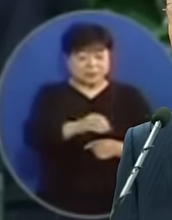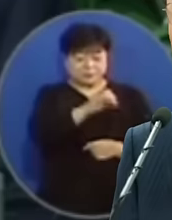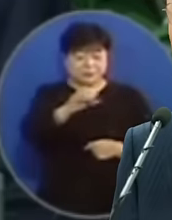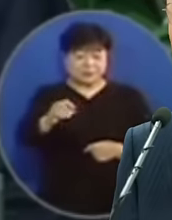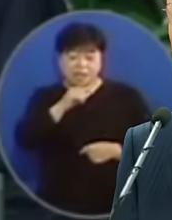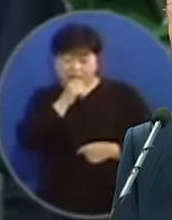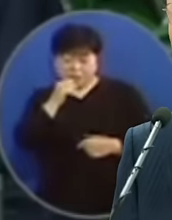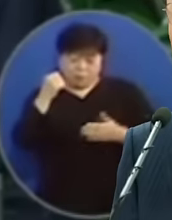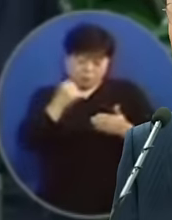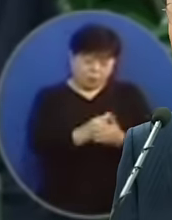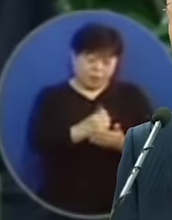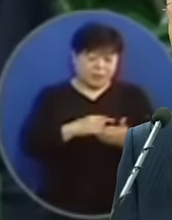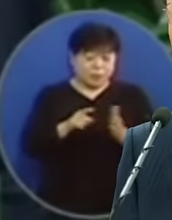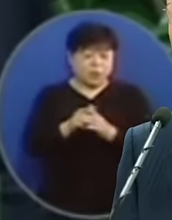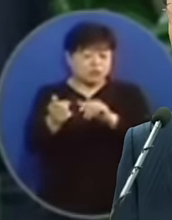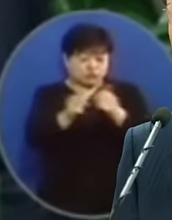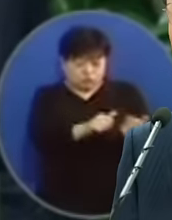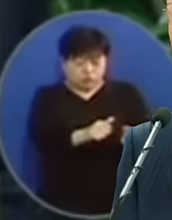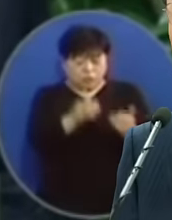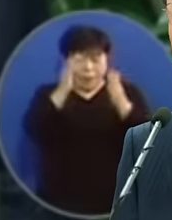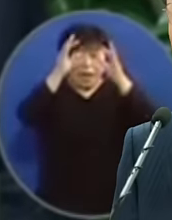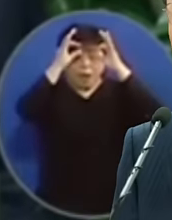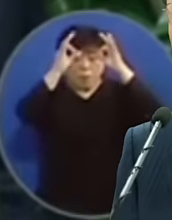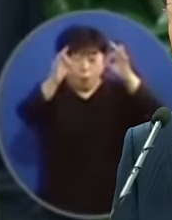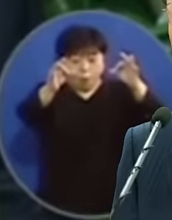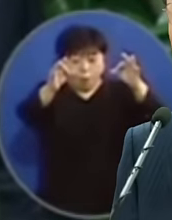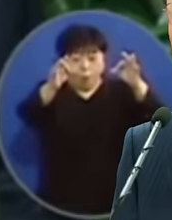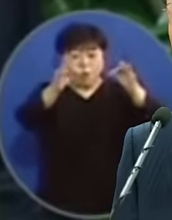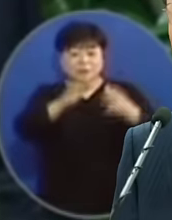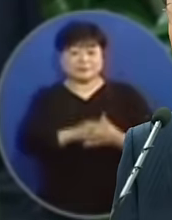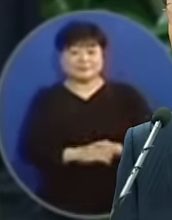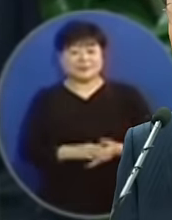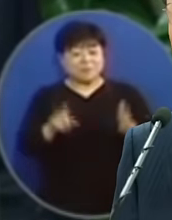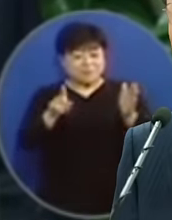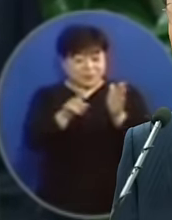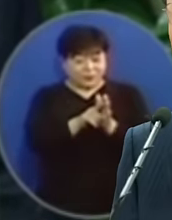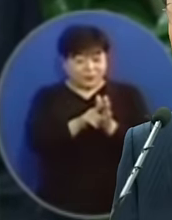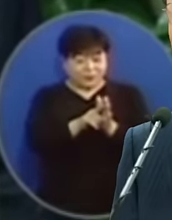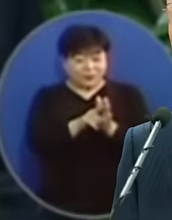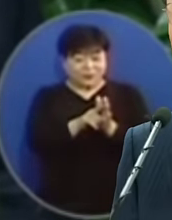박혀 날 위해서 죽었다는 것을 다 바라보고 믿어도